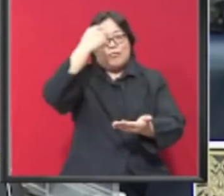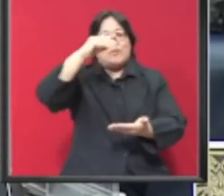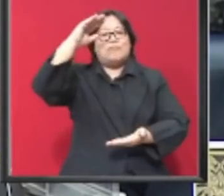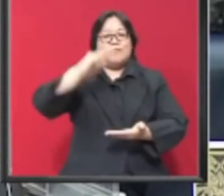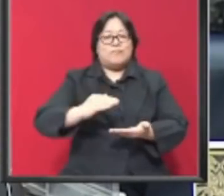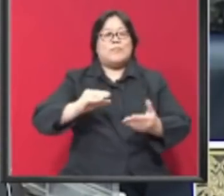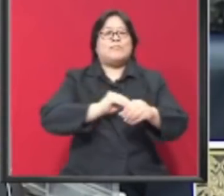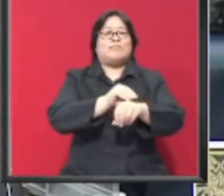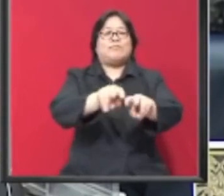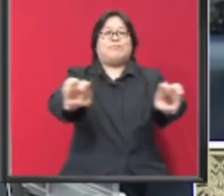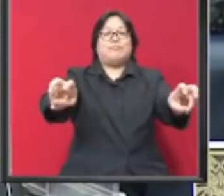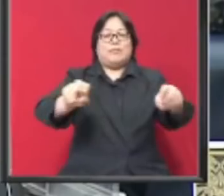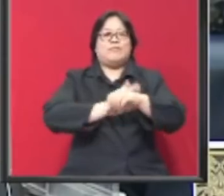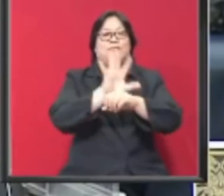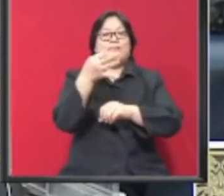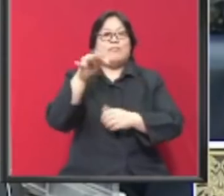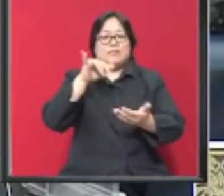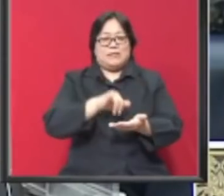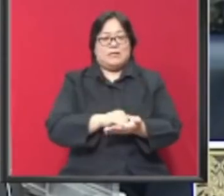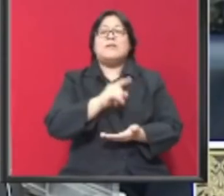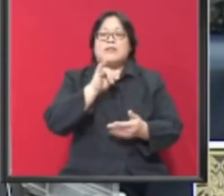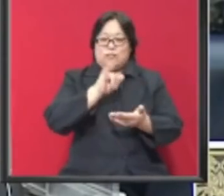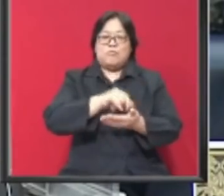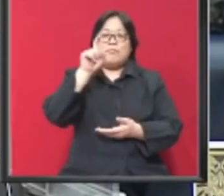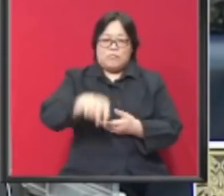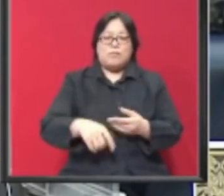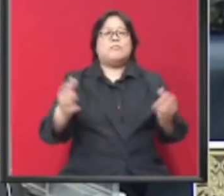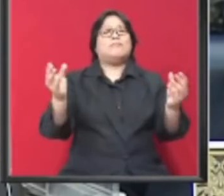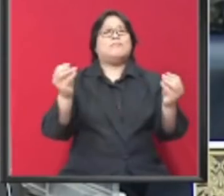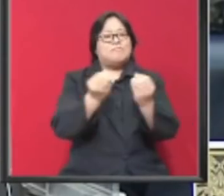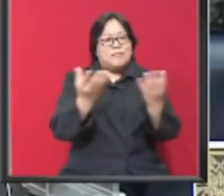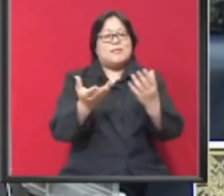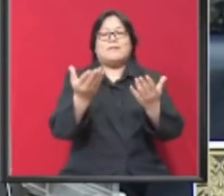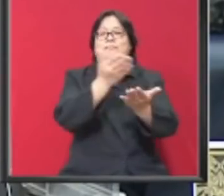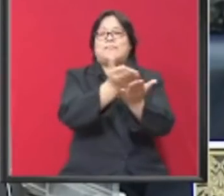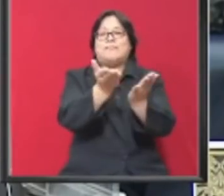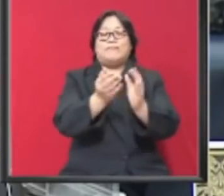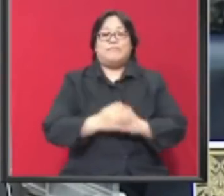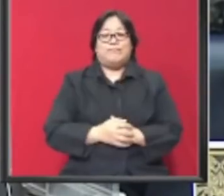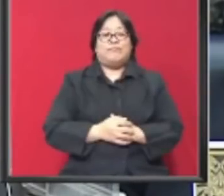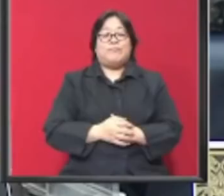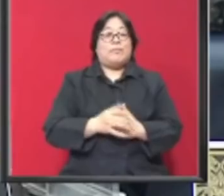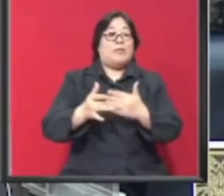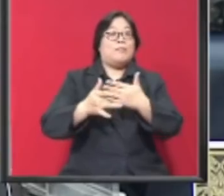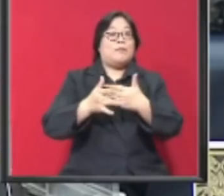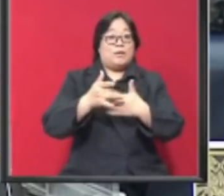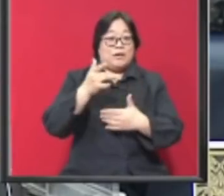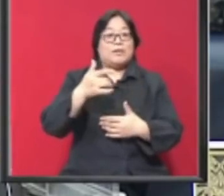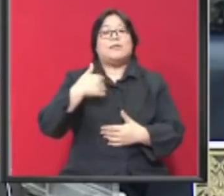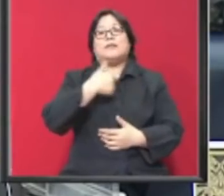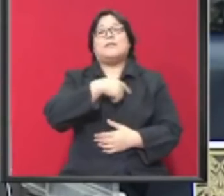ingini yang akan memerlukan lebih banyak runtuhkan Hai pada permulaan